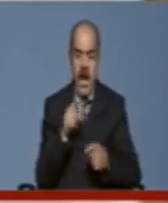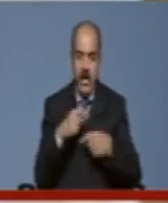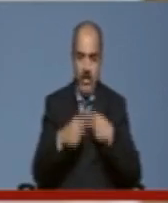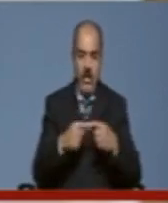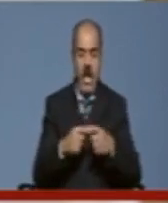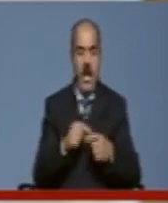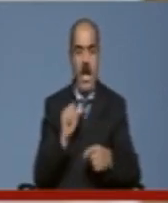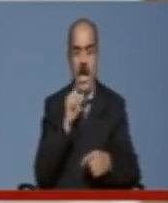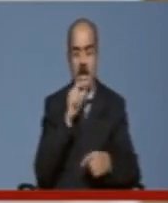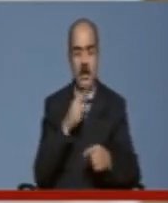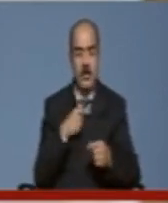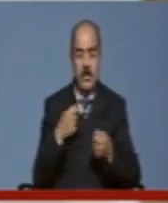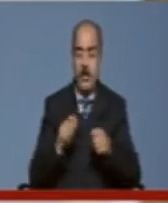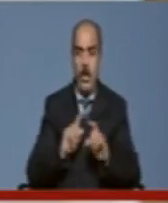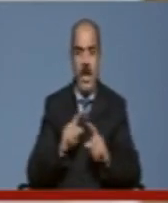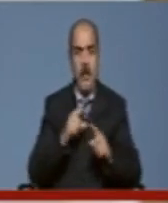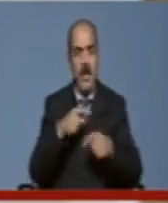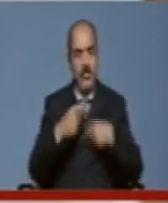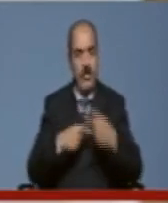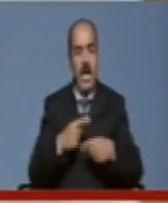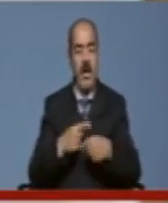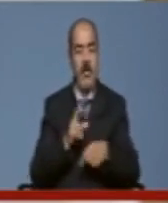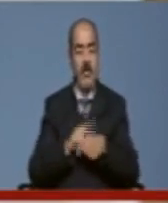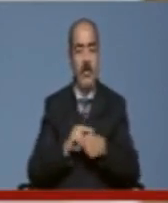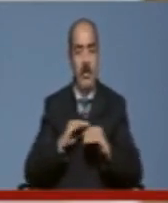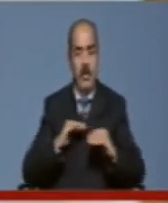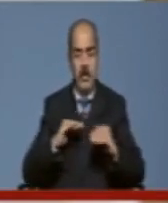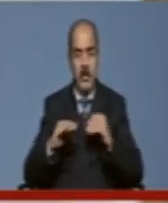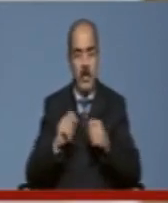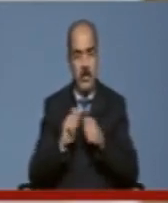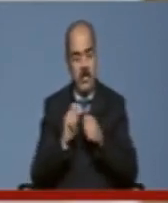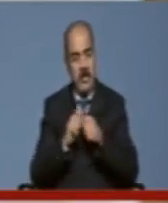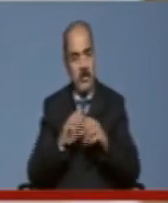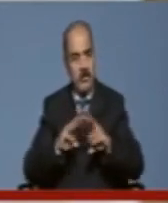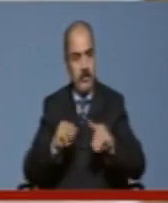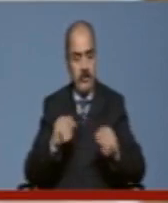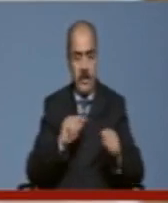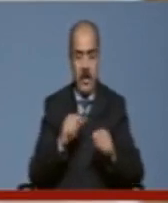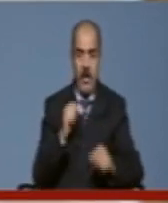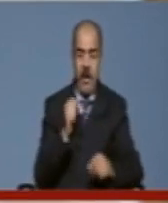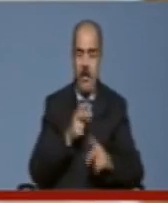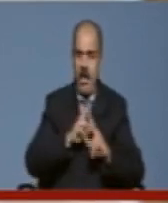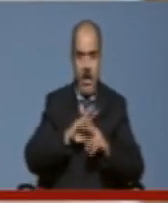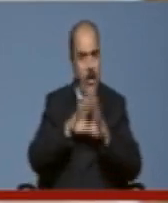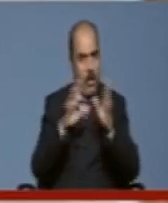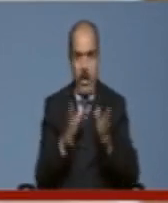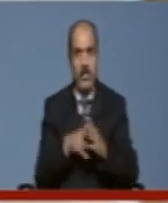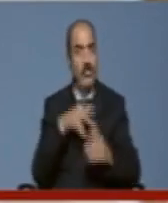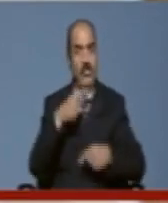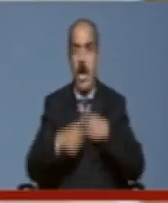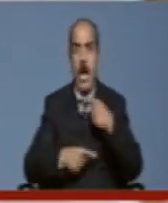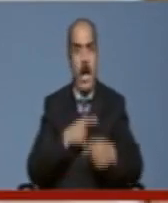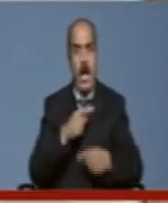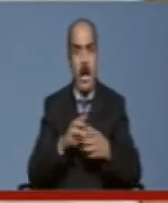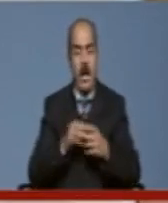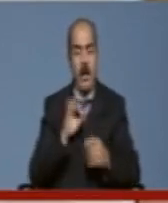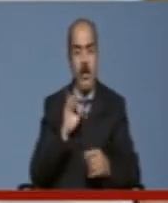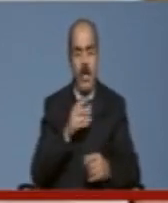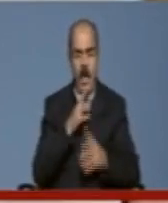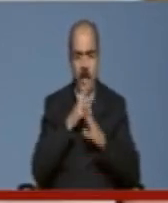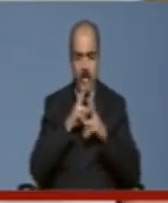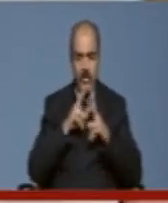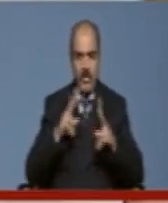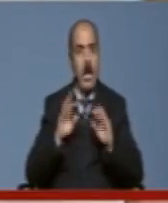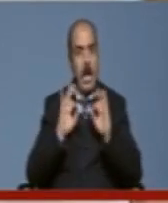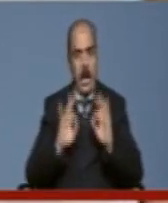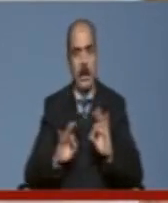بدون أي عقبة وإعادة تزويد القطاع بالكهرباء، وبالتالي سوف نستمر بهذا العمل الملح والطارئ.